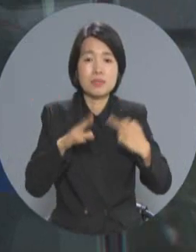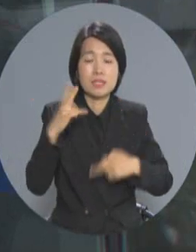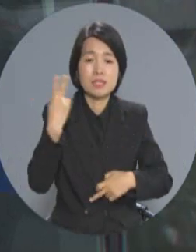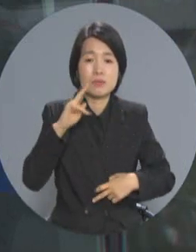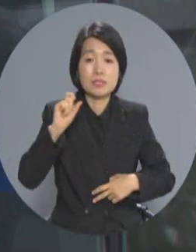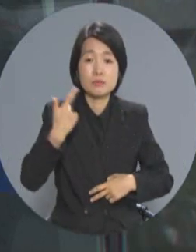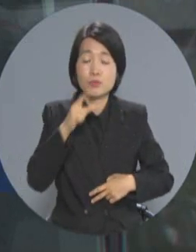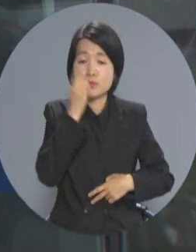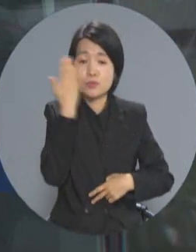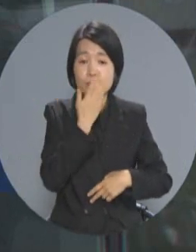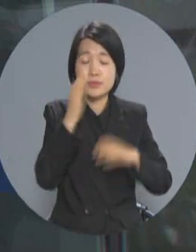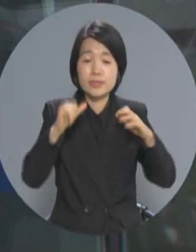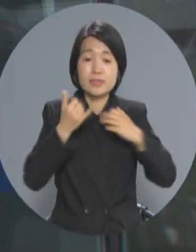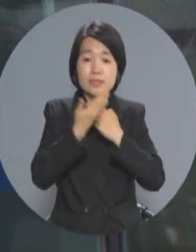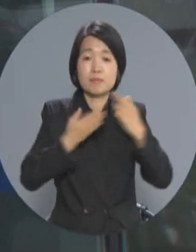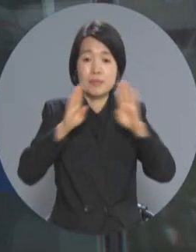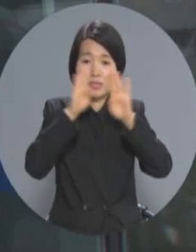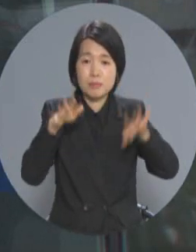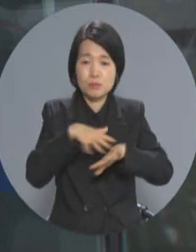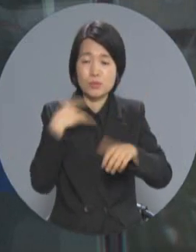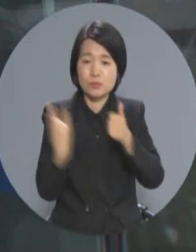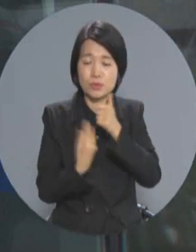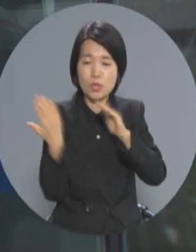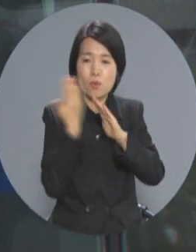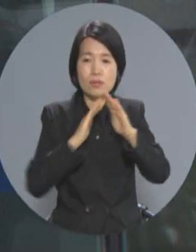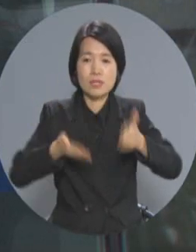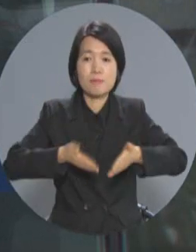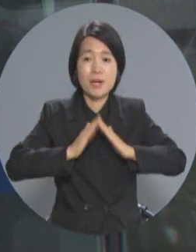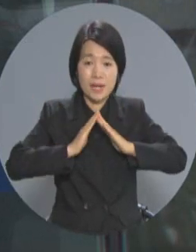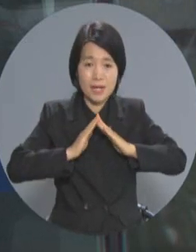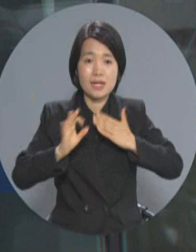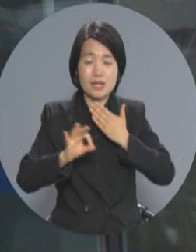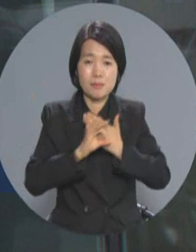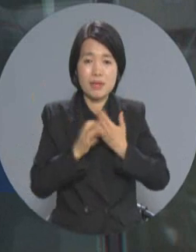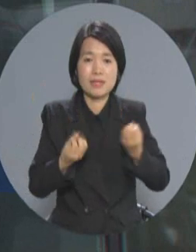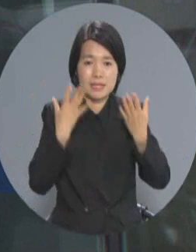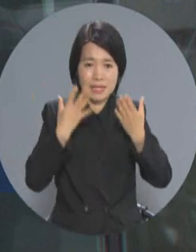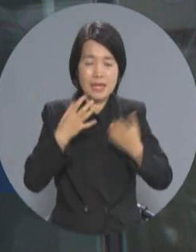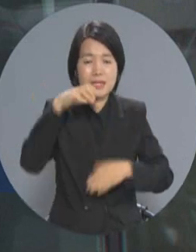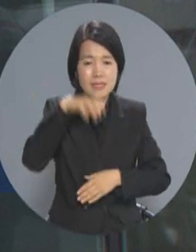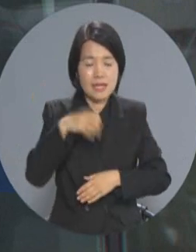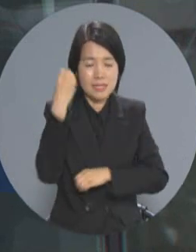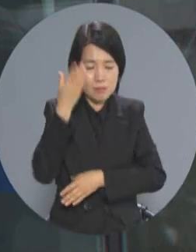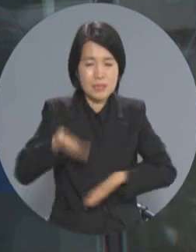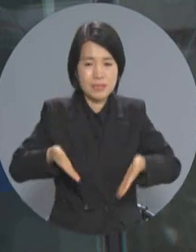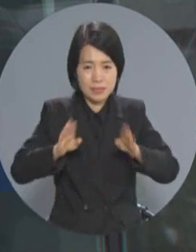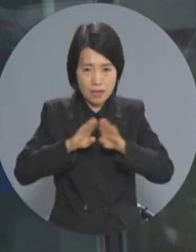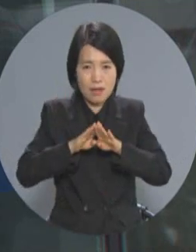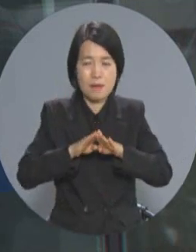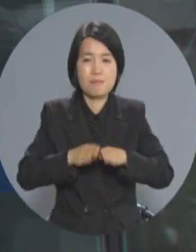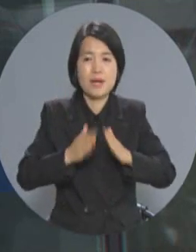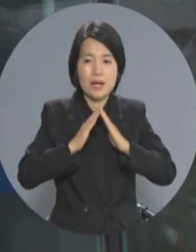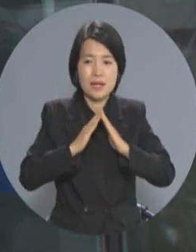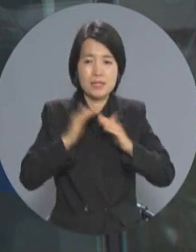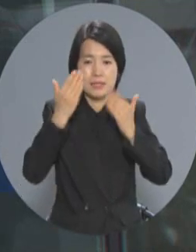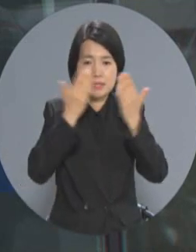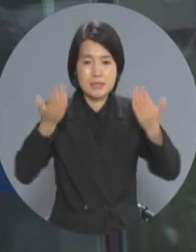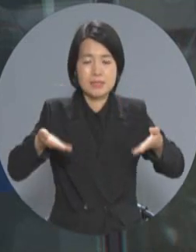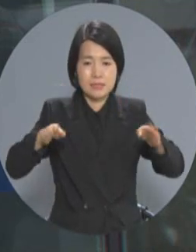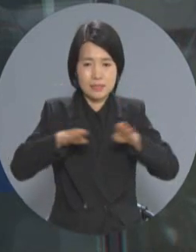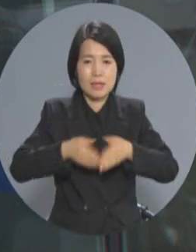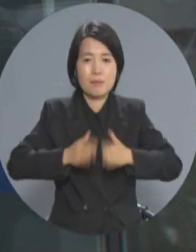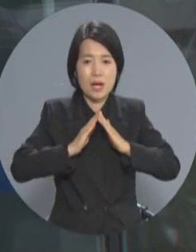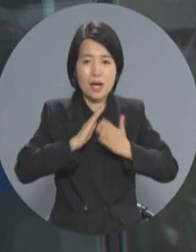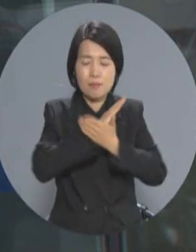여수 세계 선박람회 조직위원회가 공식 출범하면 행사장 기반 시설 설치와 전시관 조성